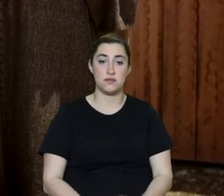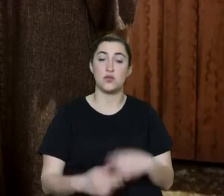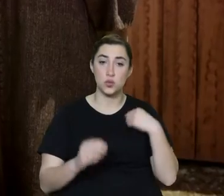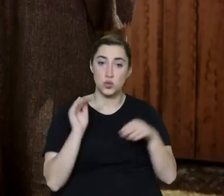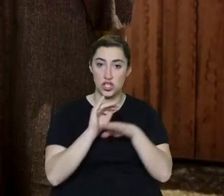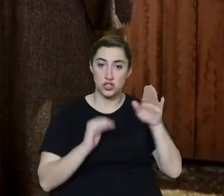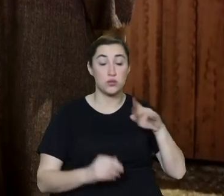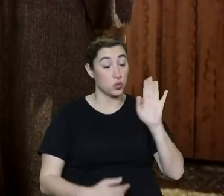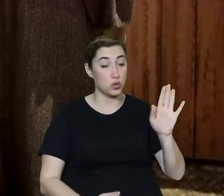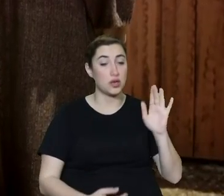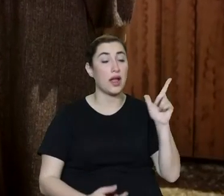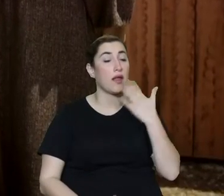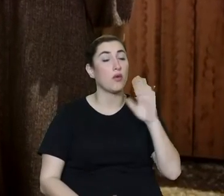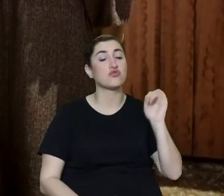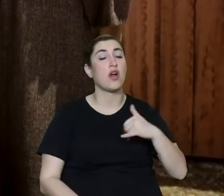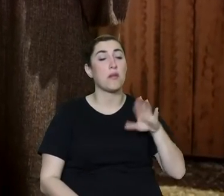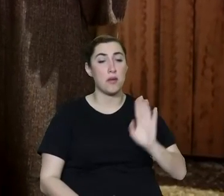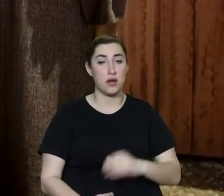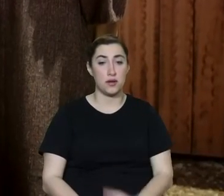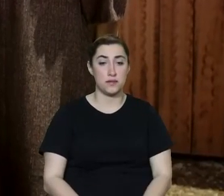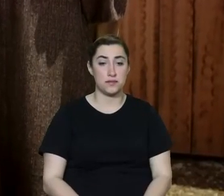Ustamı çağır. Dur. Gerek yok, çağırma.